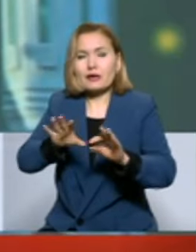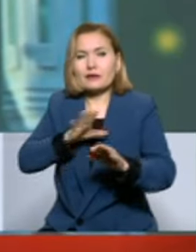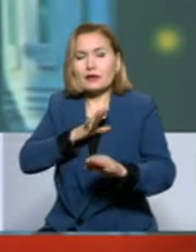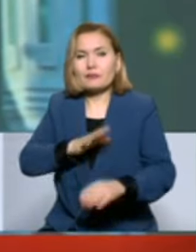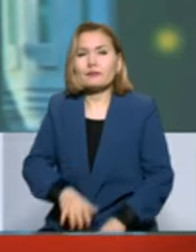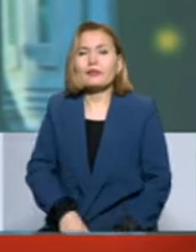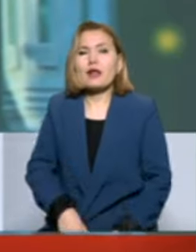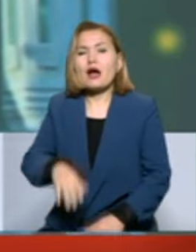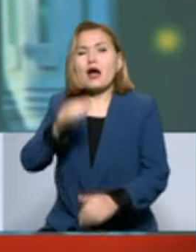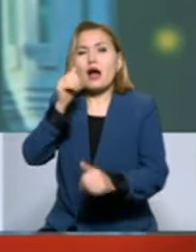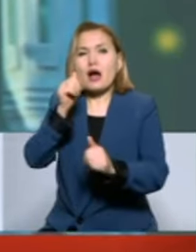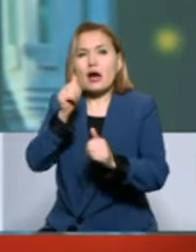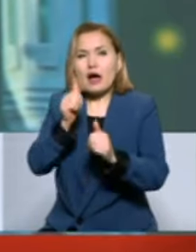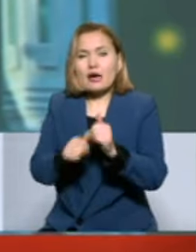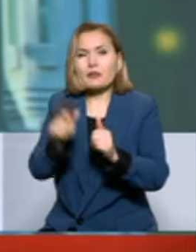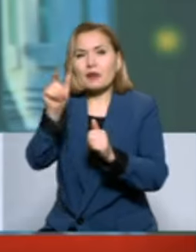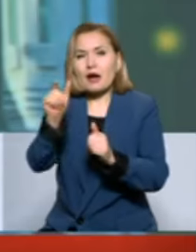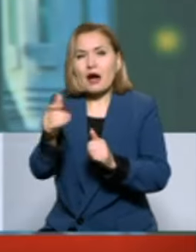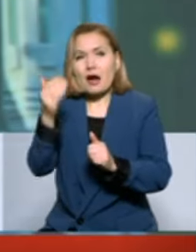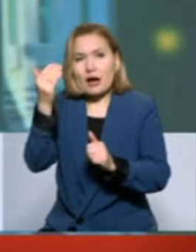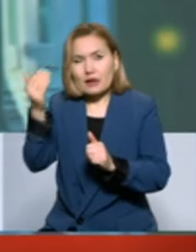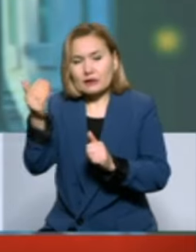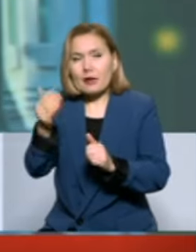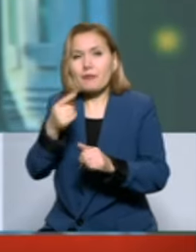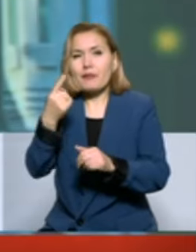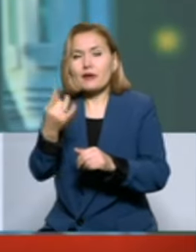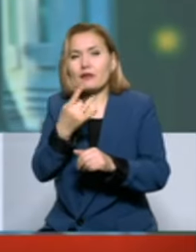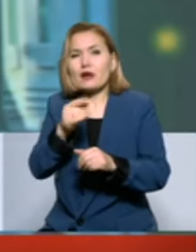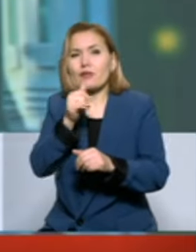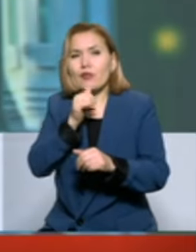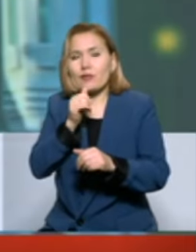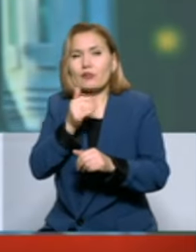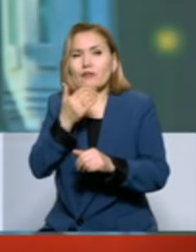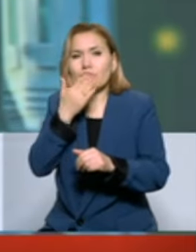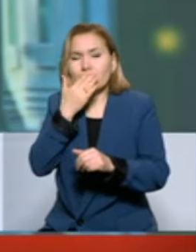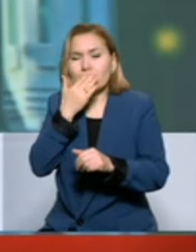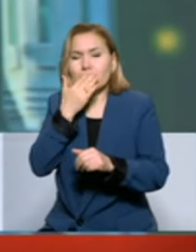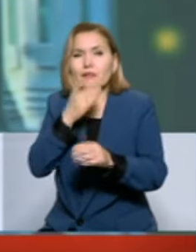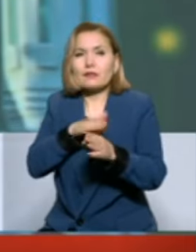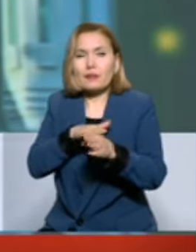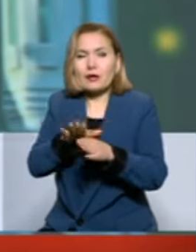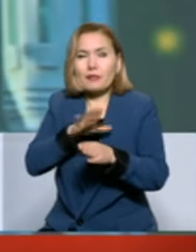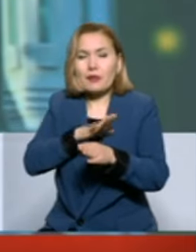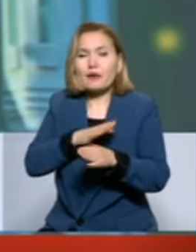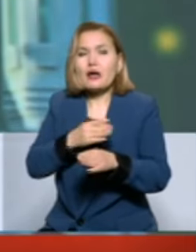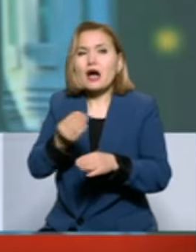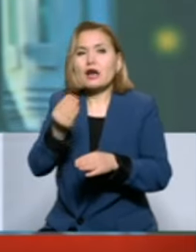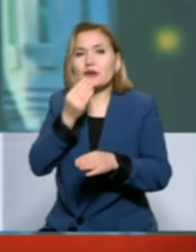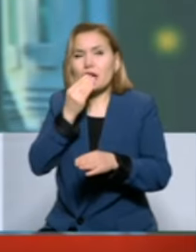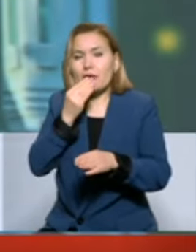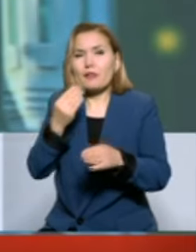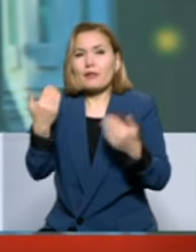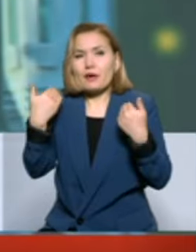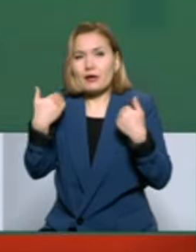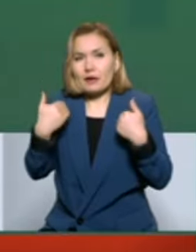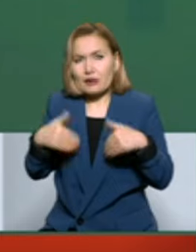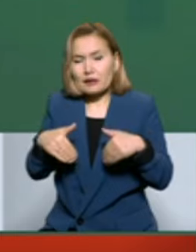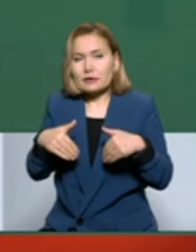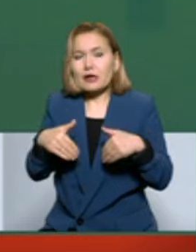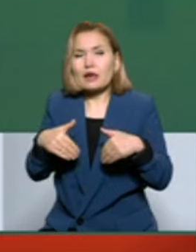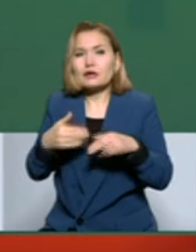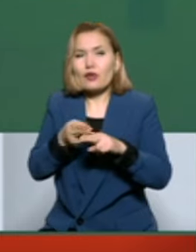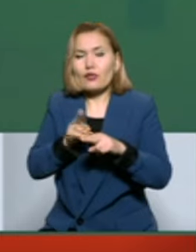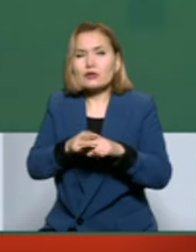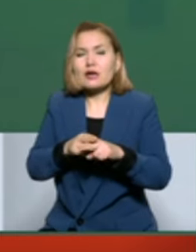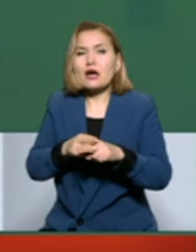келген алғаш ұстайтын кісілерге тағы да айтарымыз, ас жеген кезде де адамның денсаулығына пайдалы астарды жесе. Сәресін